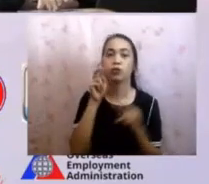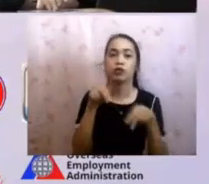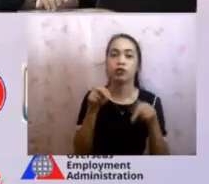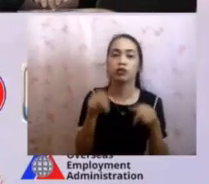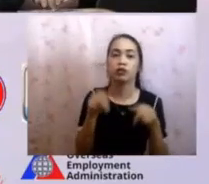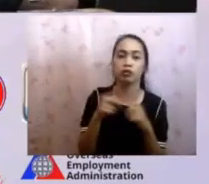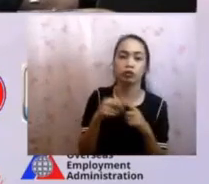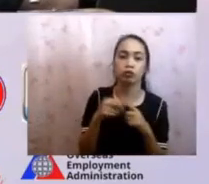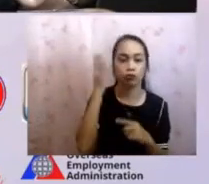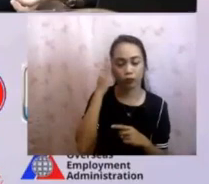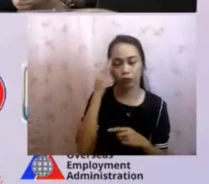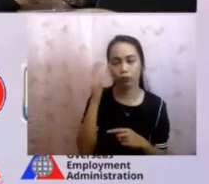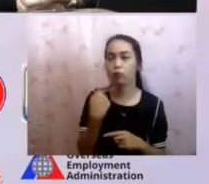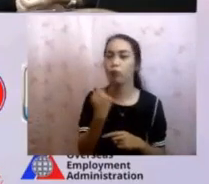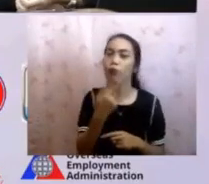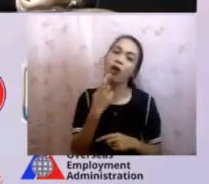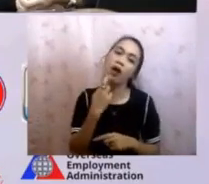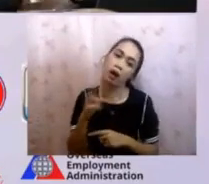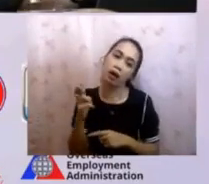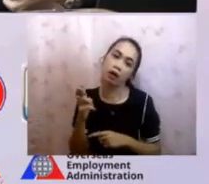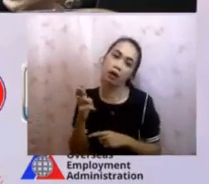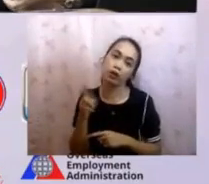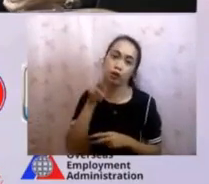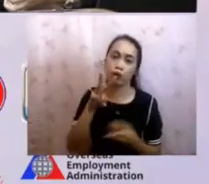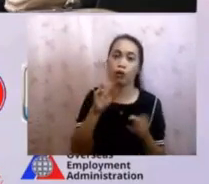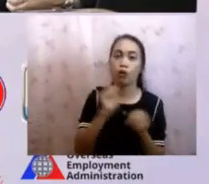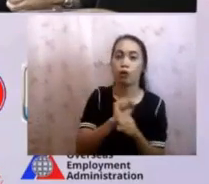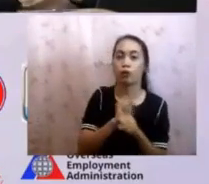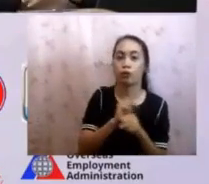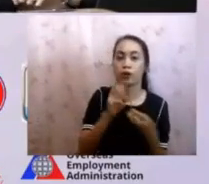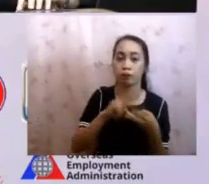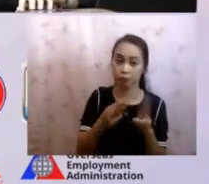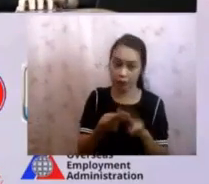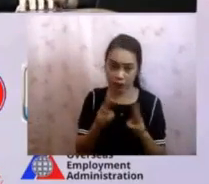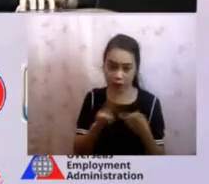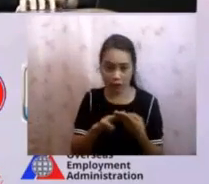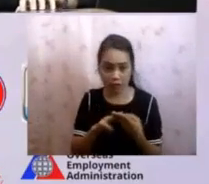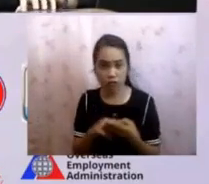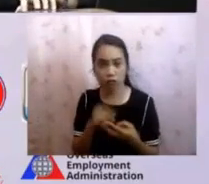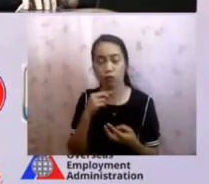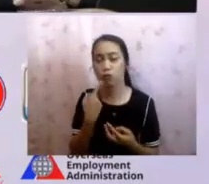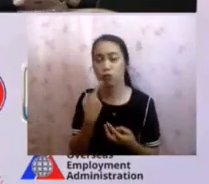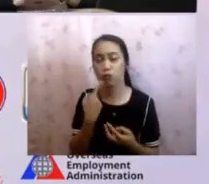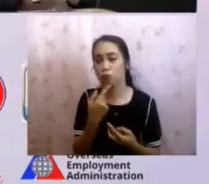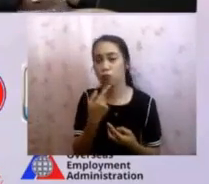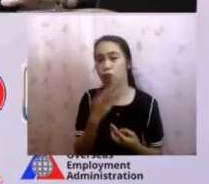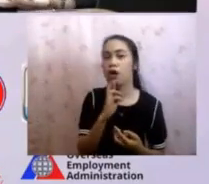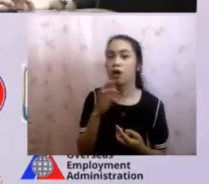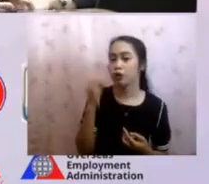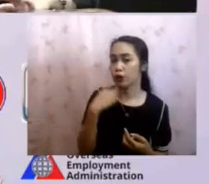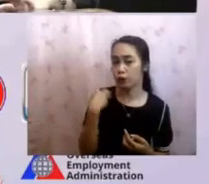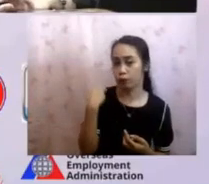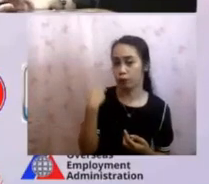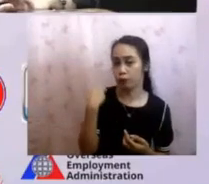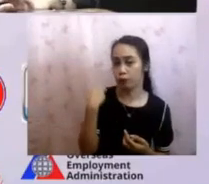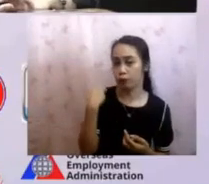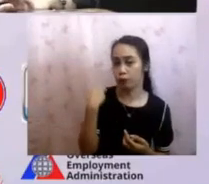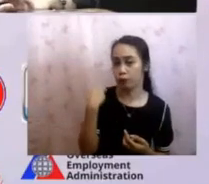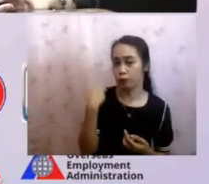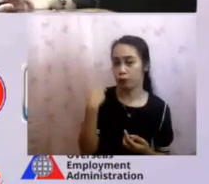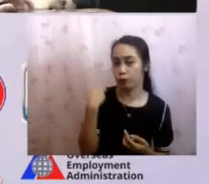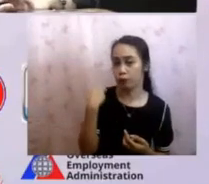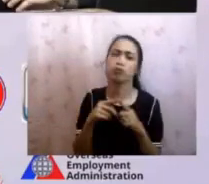ha. Mga, imbis nga mo flourish ka, mo grow ka, mo bloom ka, ang mga tao na dito